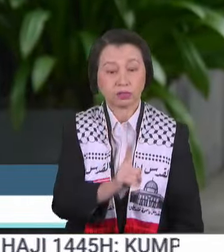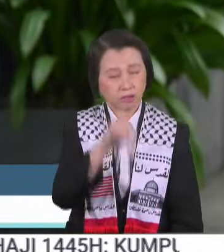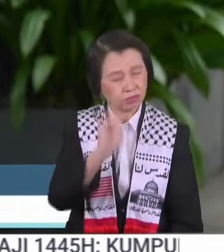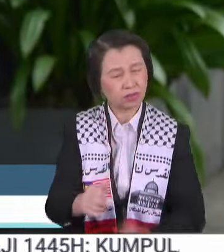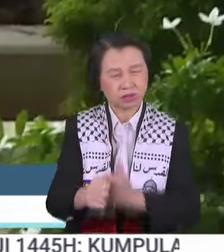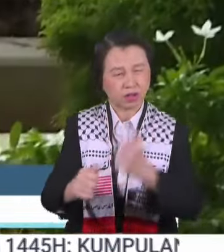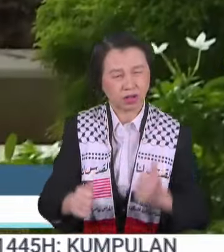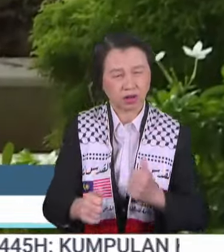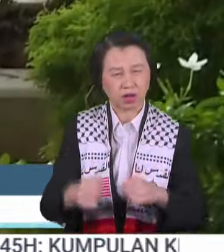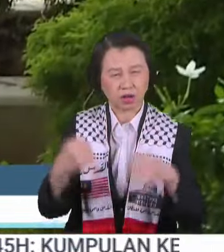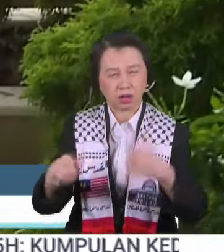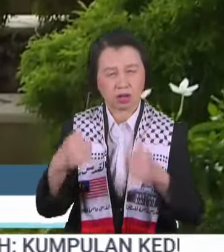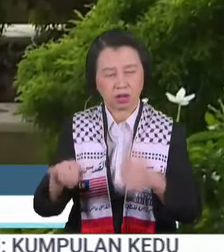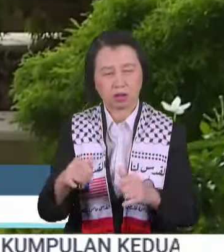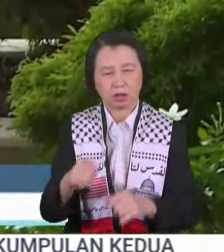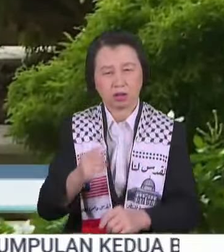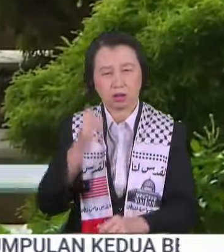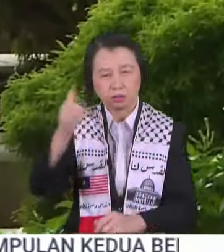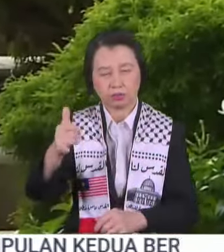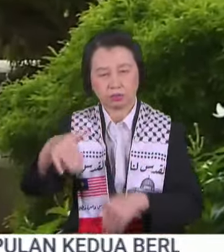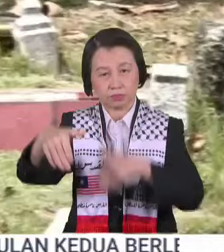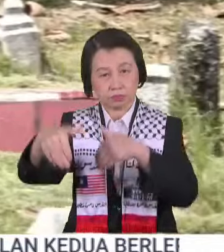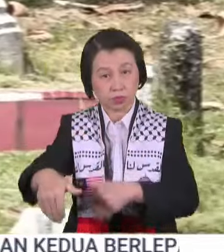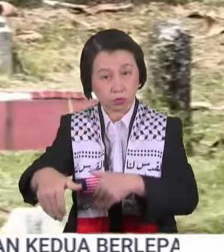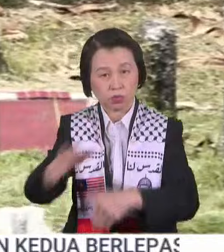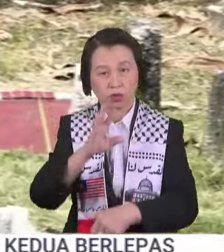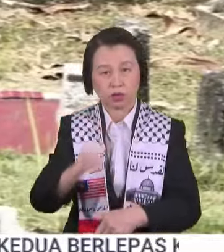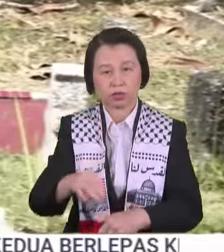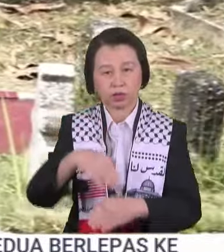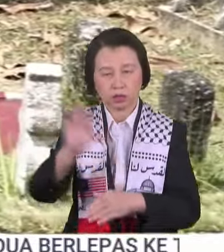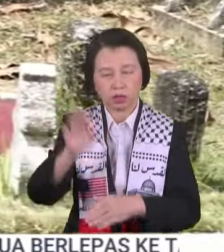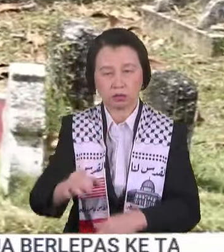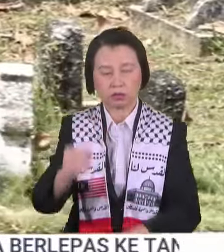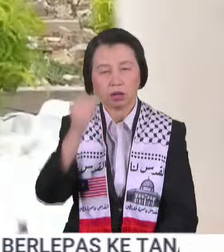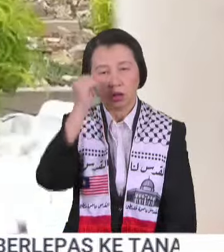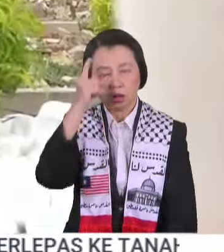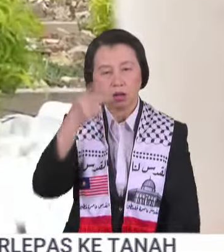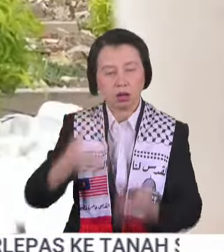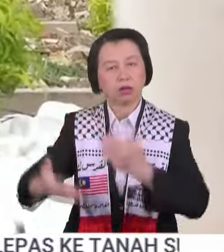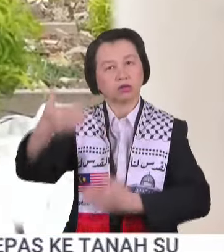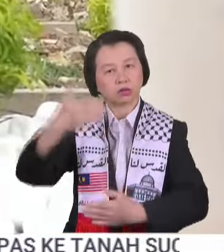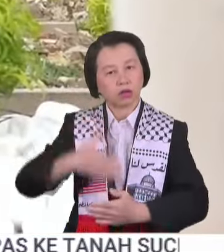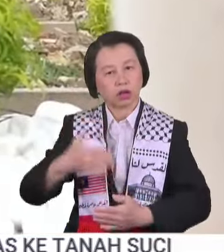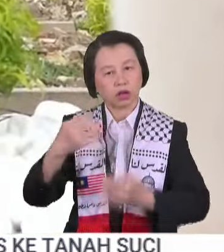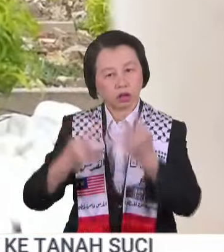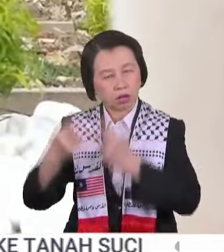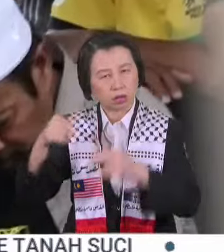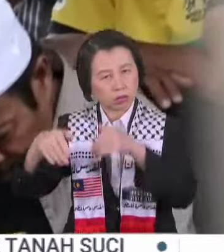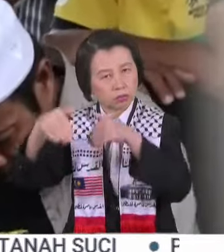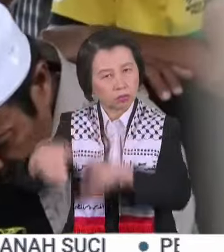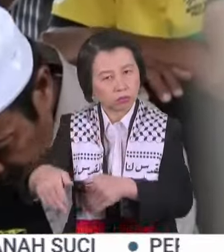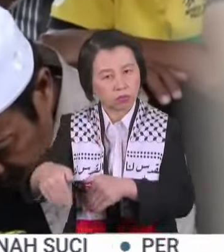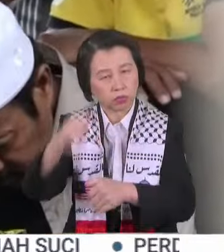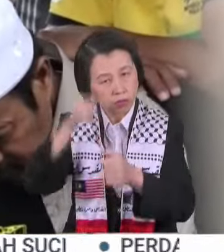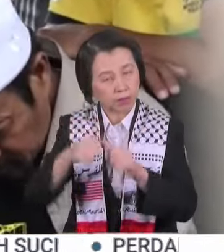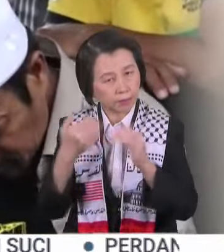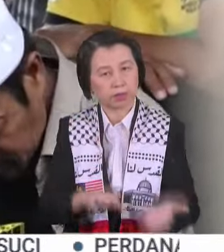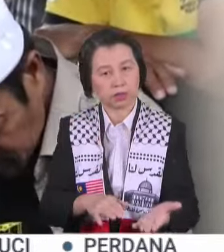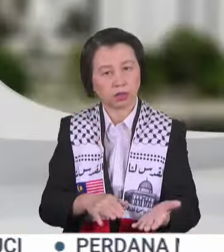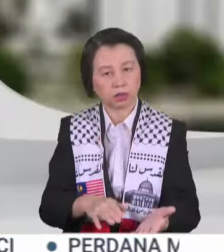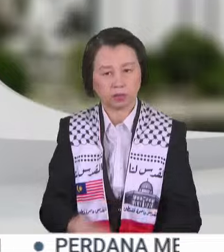daripada mempermainkan syariat menziarahi kubur dan lebih menghayati hikmah di sebalik amalan tersebut.